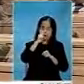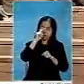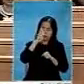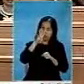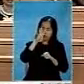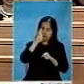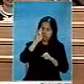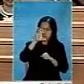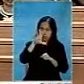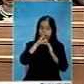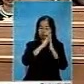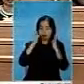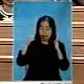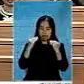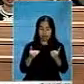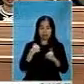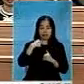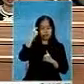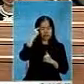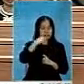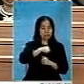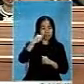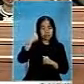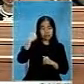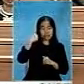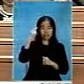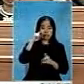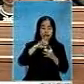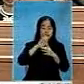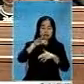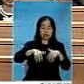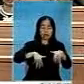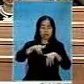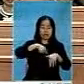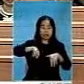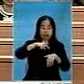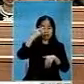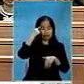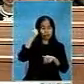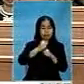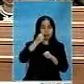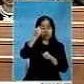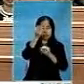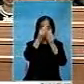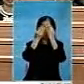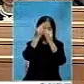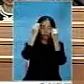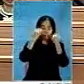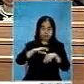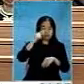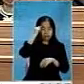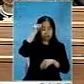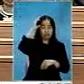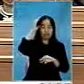ปัจจุบันผมเชื่อผมมั่นใจผมศรัทธาในพี่น้องประชาชนว่าเขาได้เรียนรู้เขาได้พัฒ